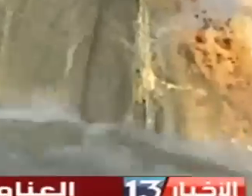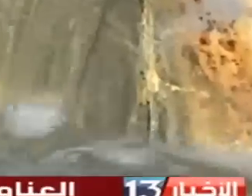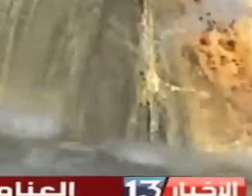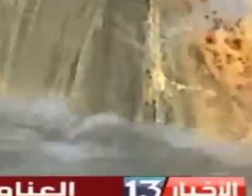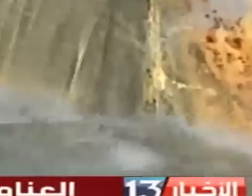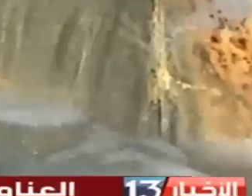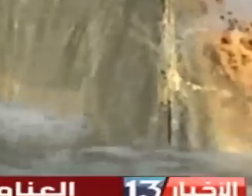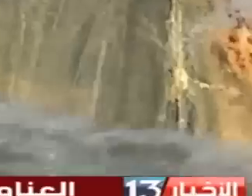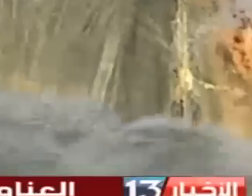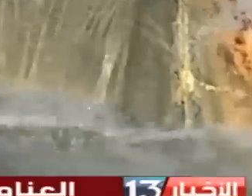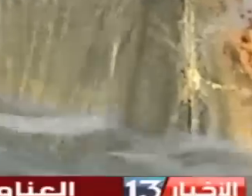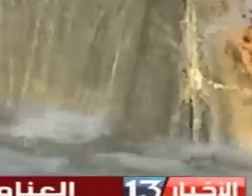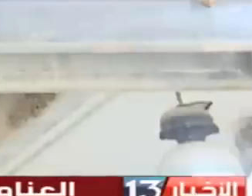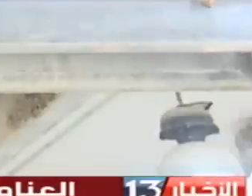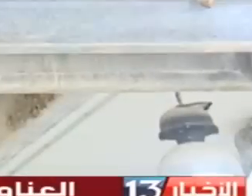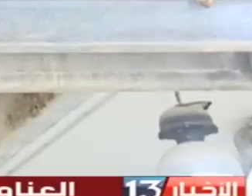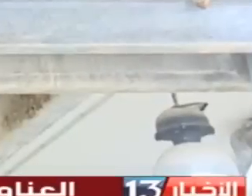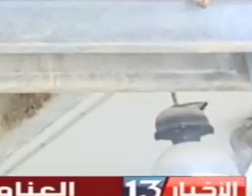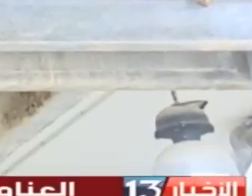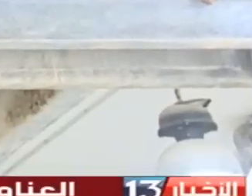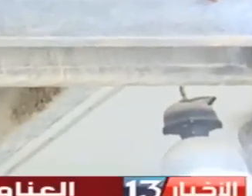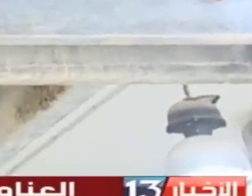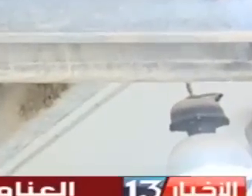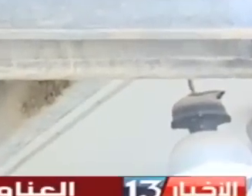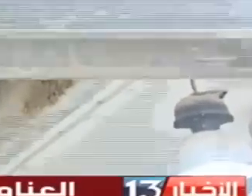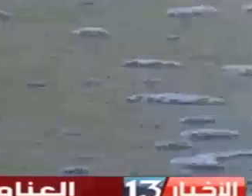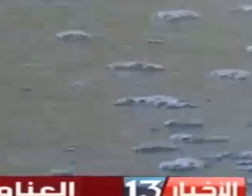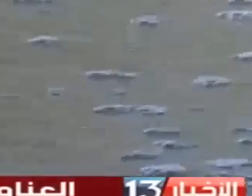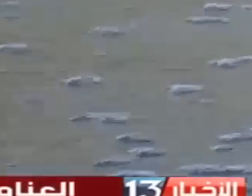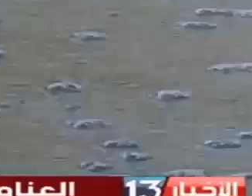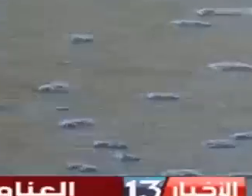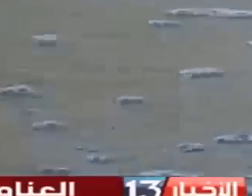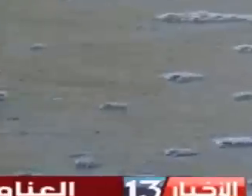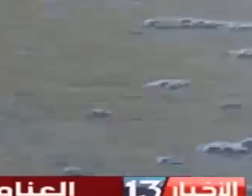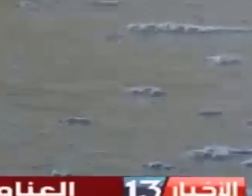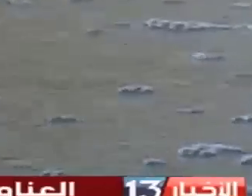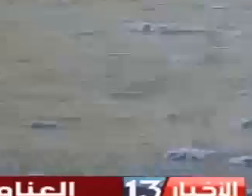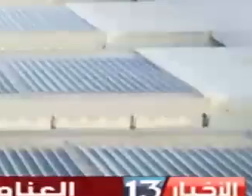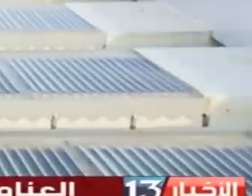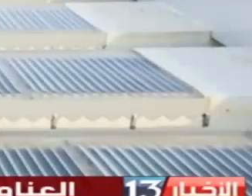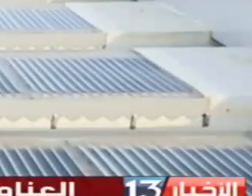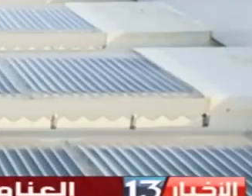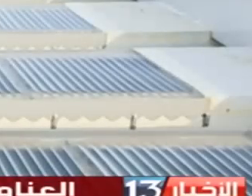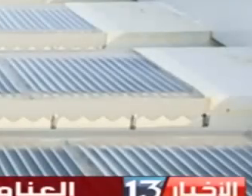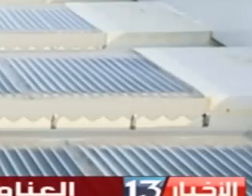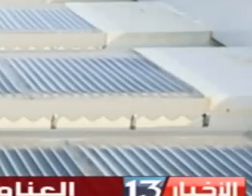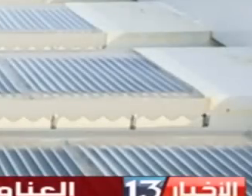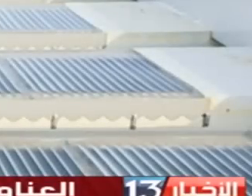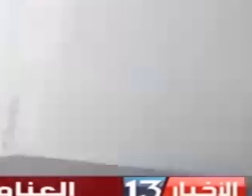30 مليون دينار بمركب غدير الجله لانتاج المياه الصالحه للشرب بتونس